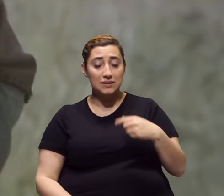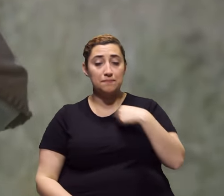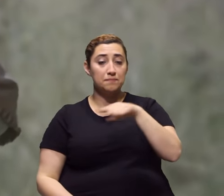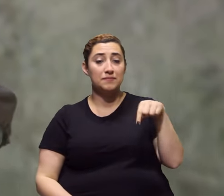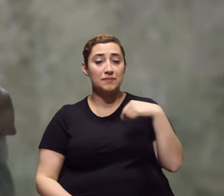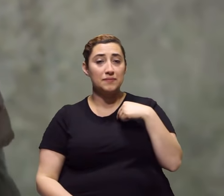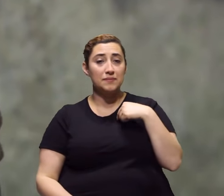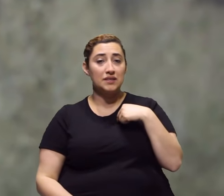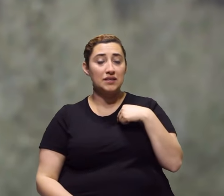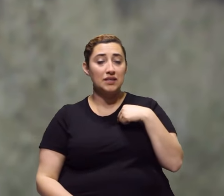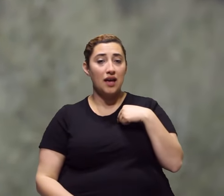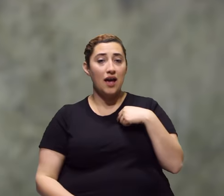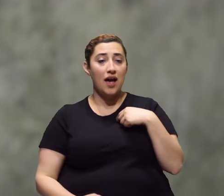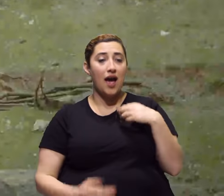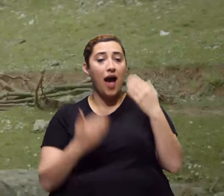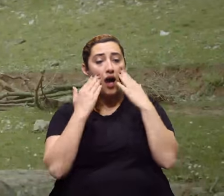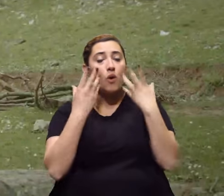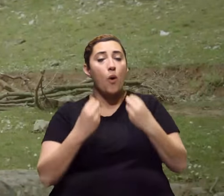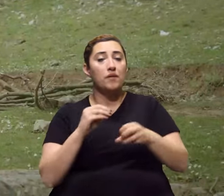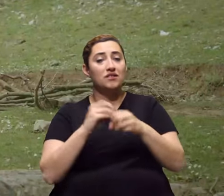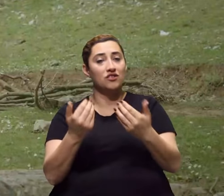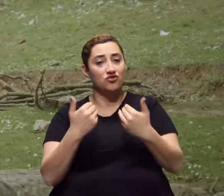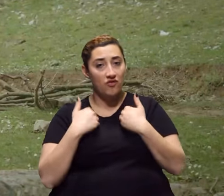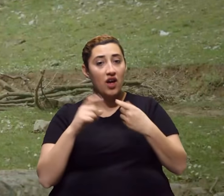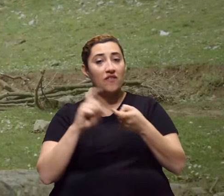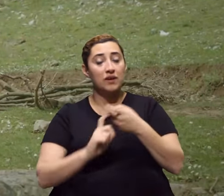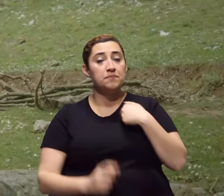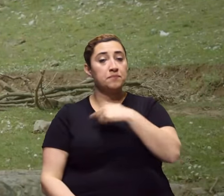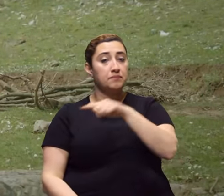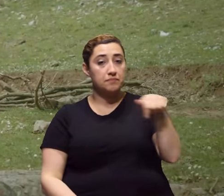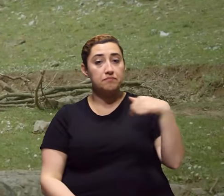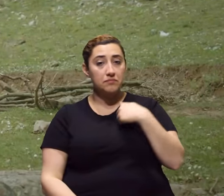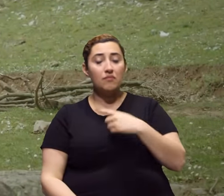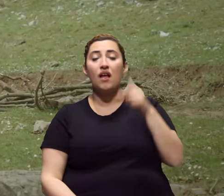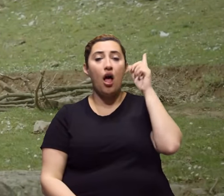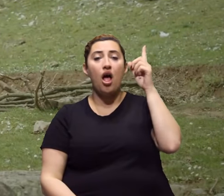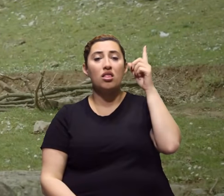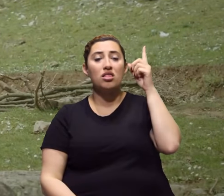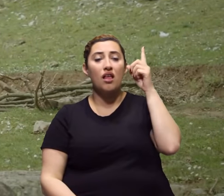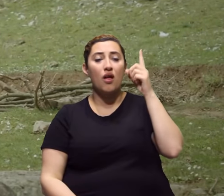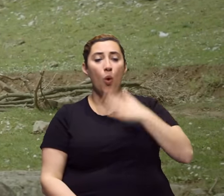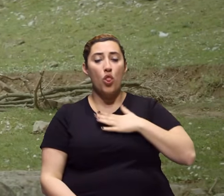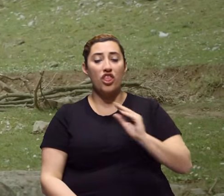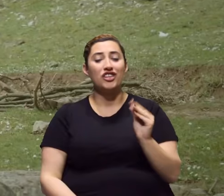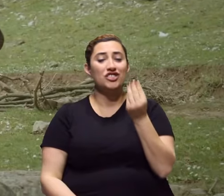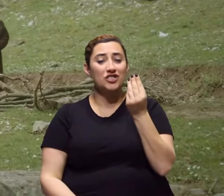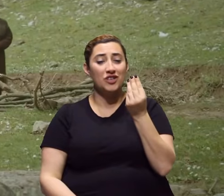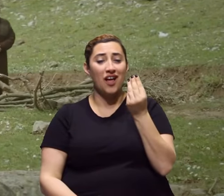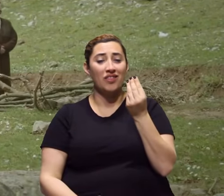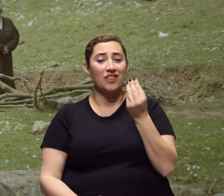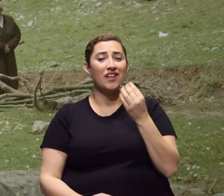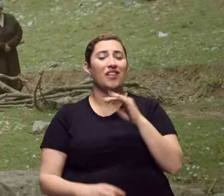bize göz aydınlığı kıl ve bizi Allah'a karşı gelmekten